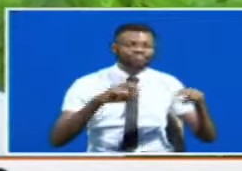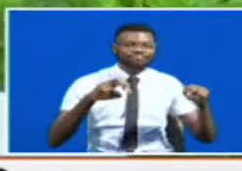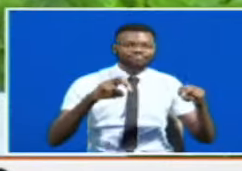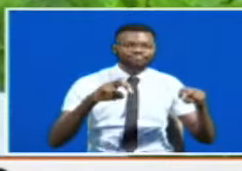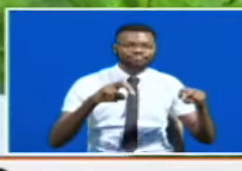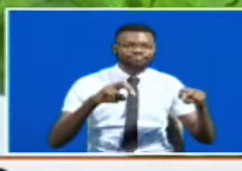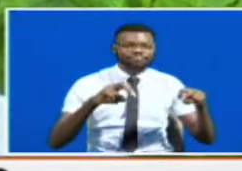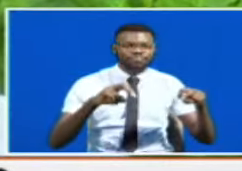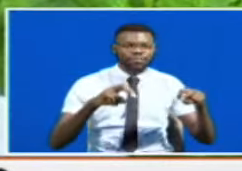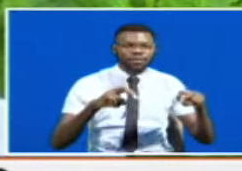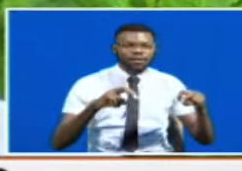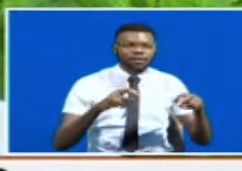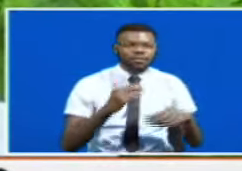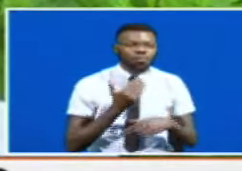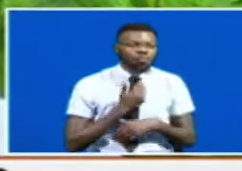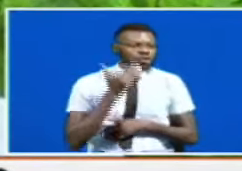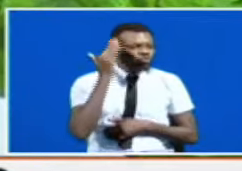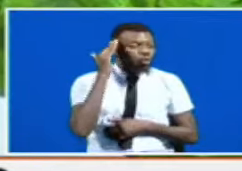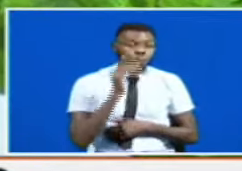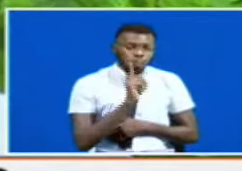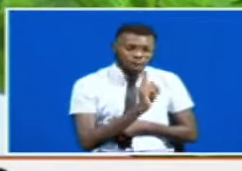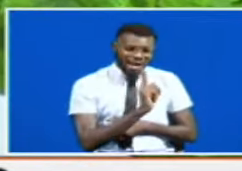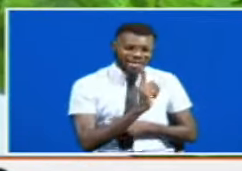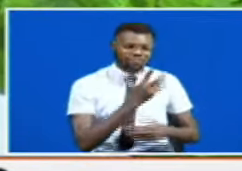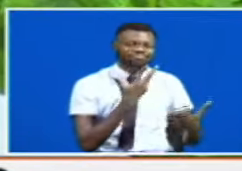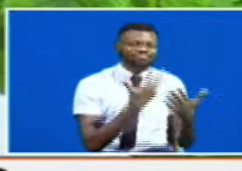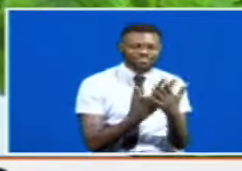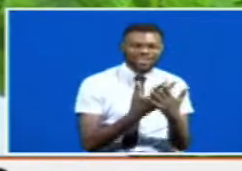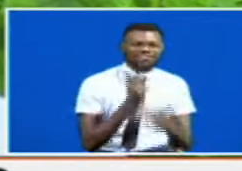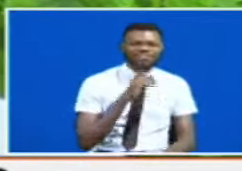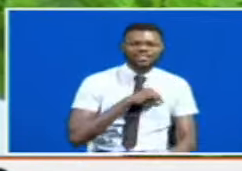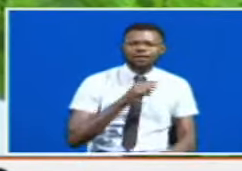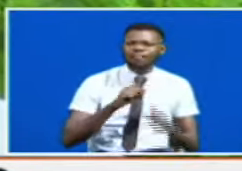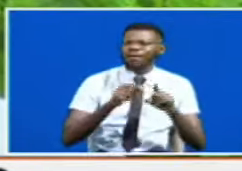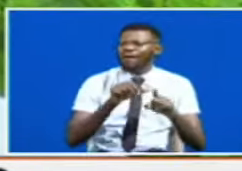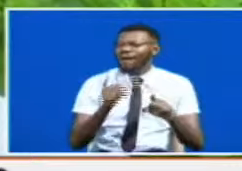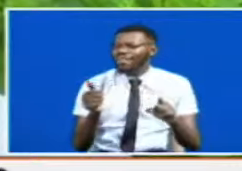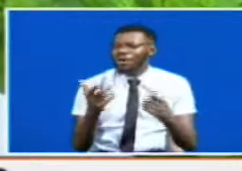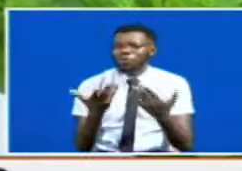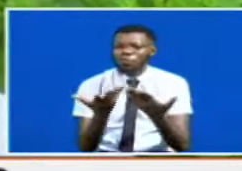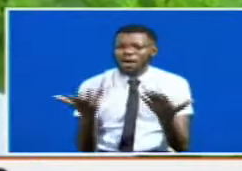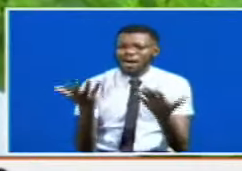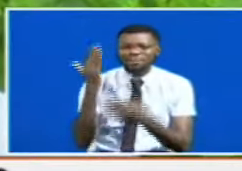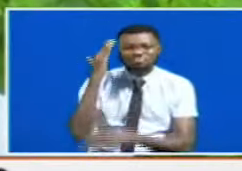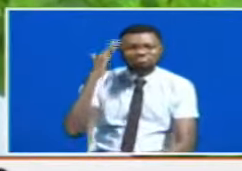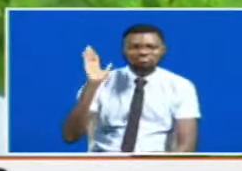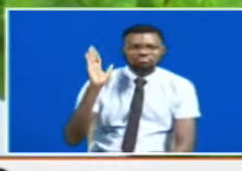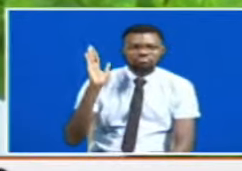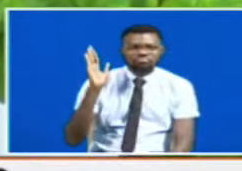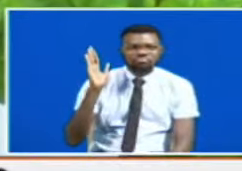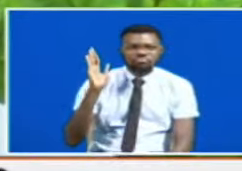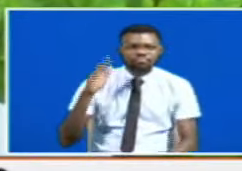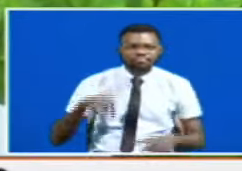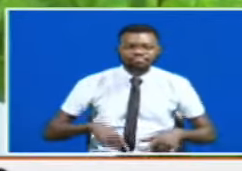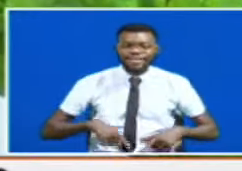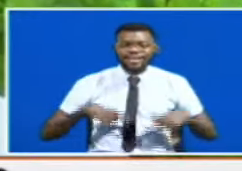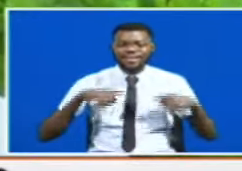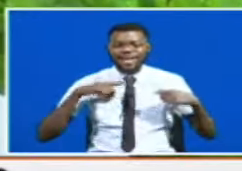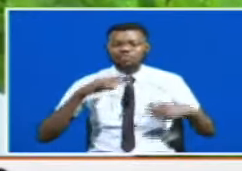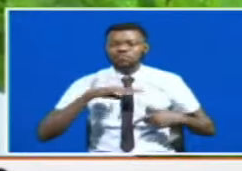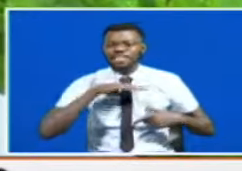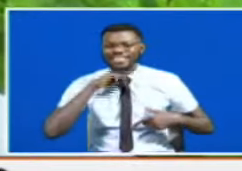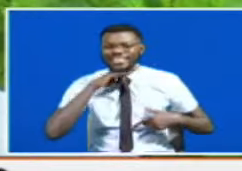tunachukua mmoja ndio yako kwa cell na huyu mwingine tutampata. So hata atujui yako wapi, angai hai ama